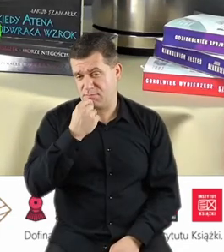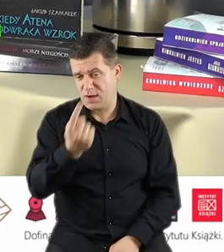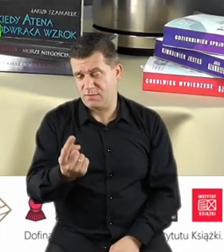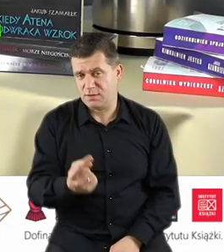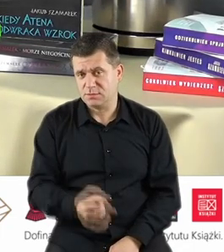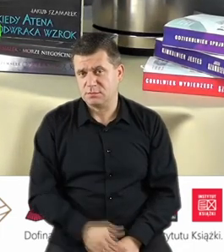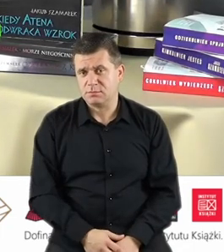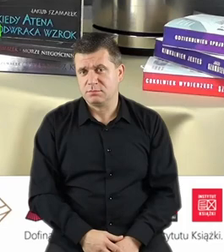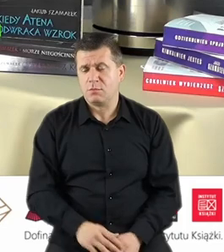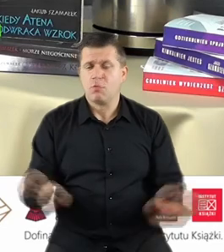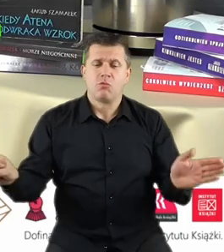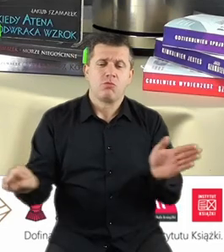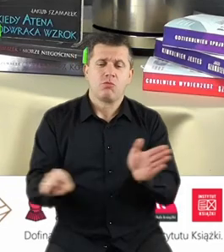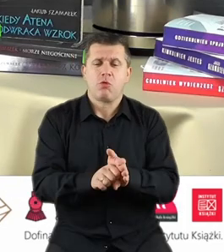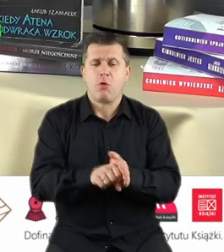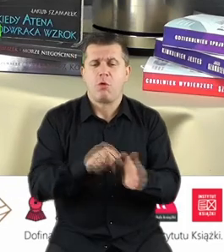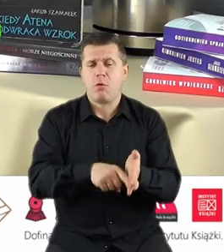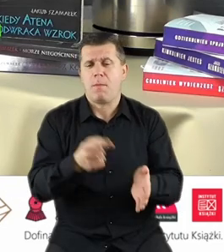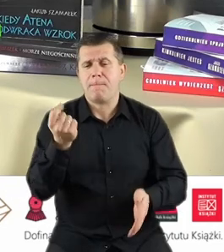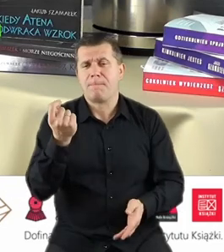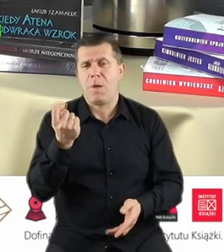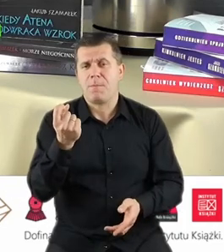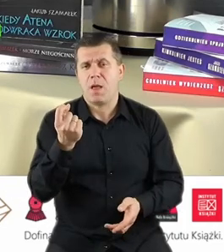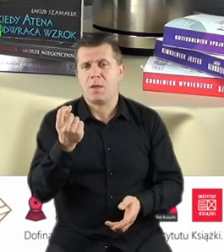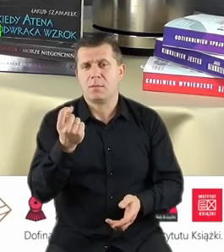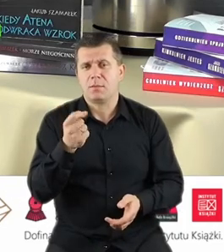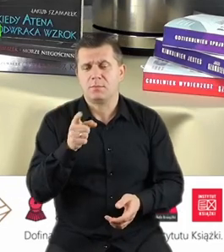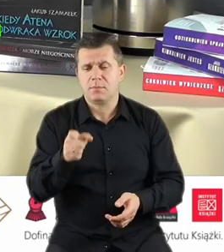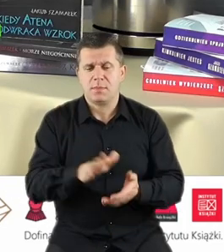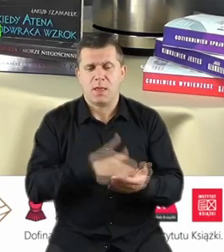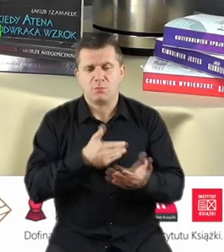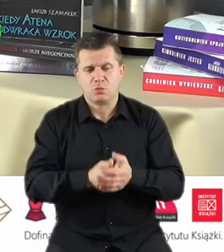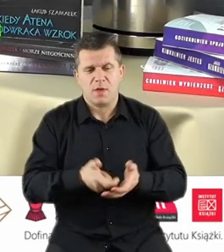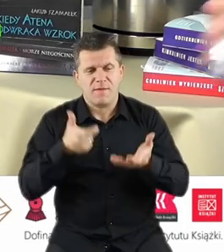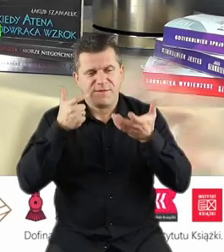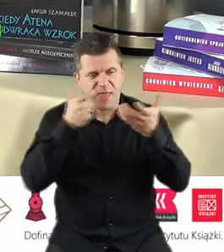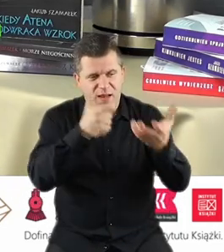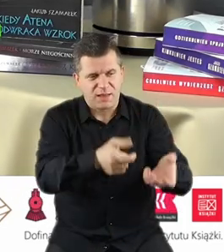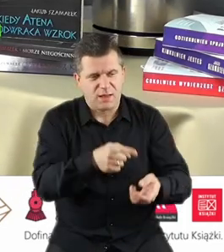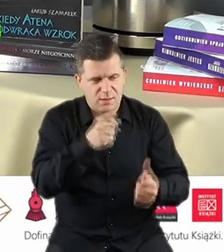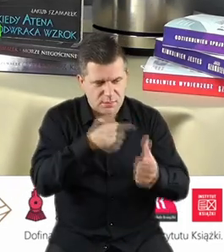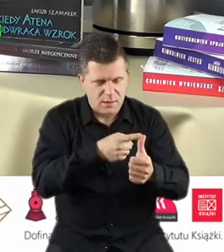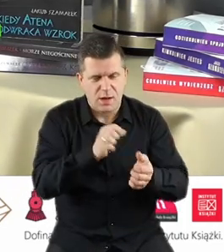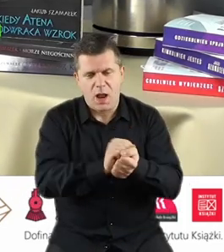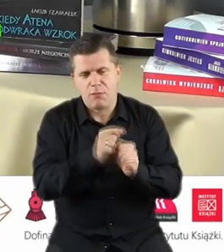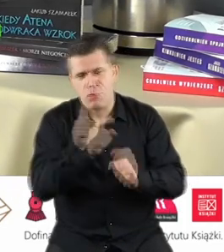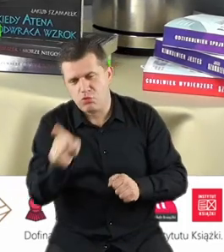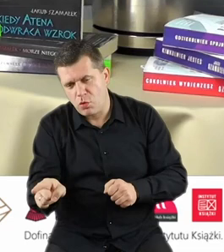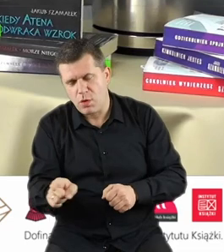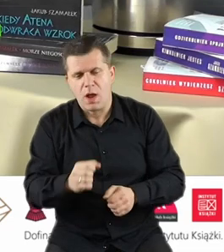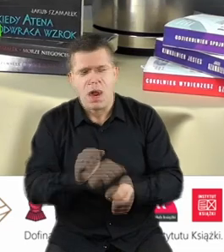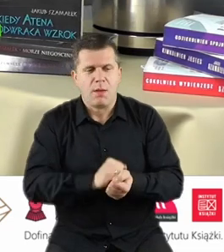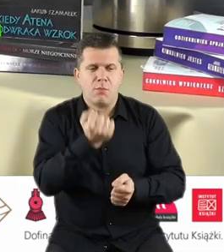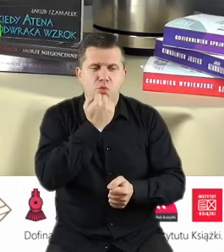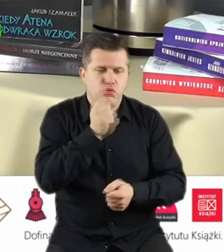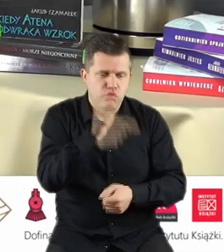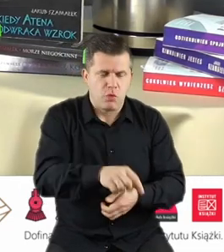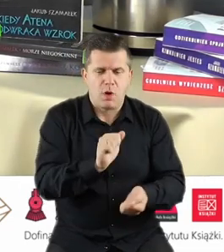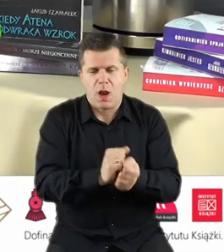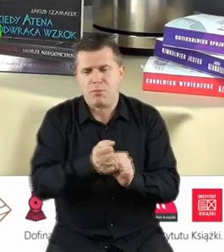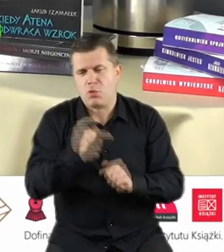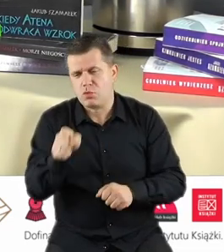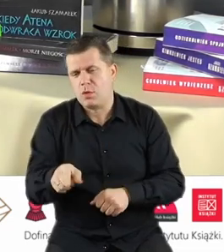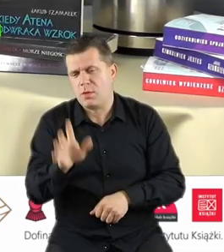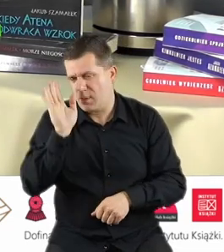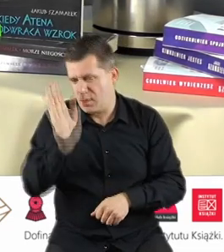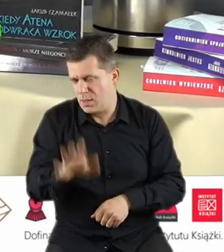do momentu, kiedy wybieramy, czy taka wiertarka, czy nie taka, czy buty, to jakby można tutaj